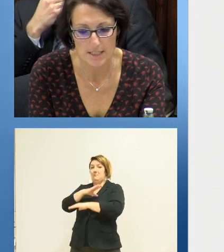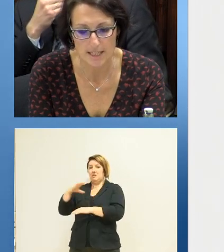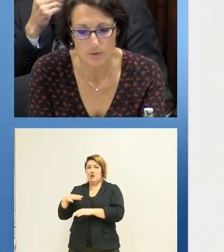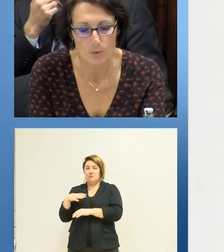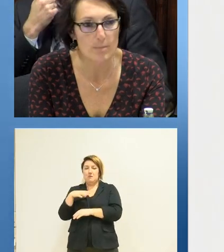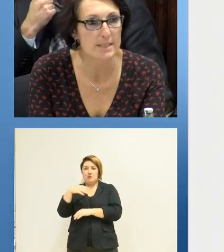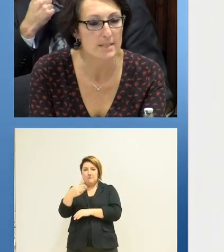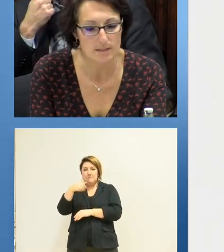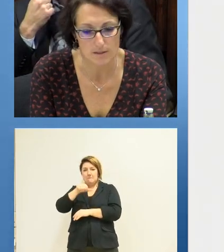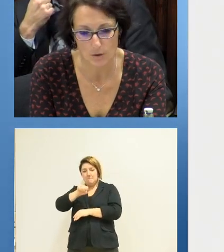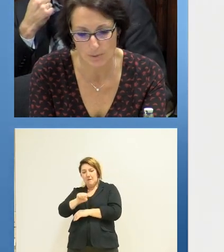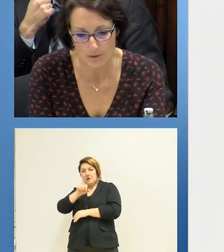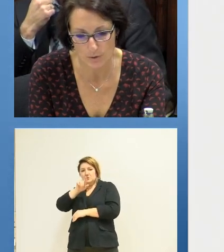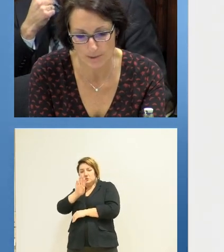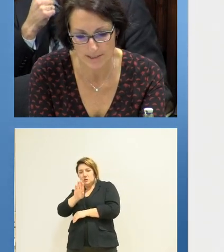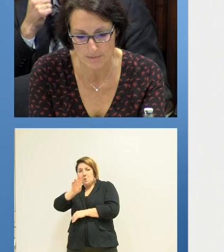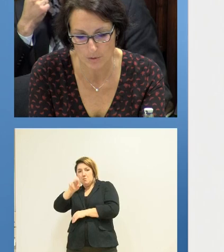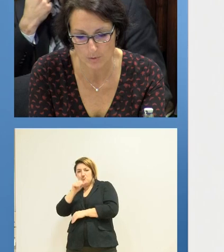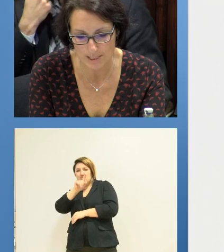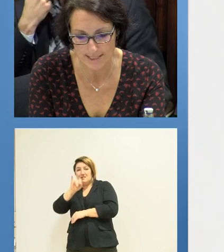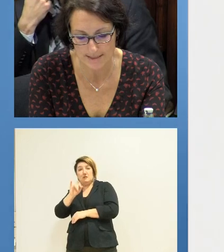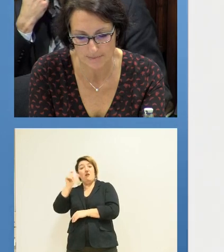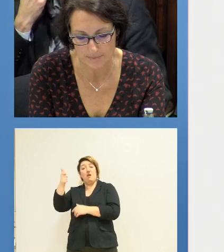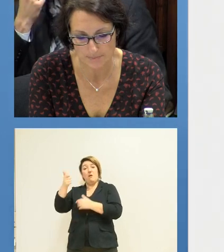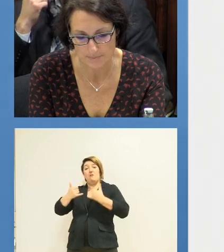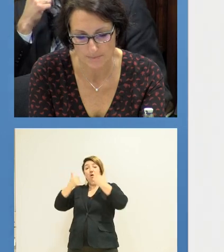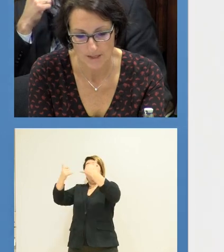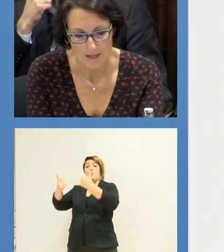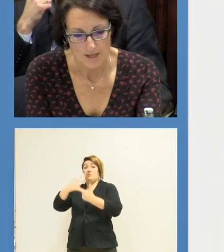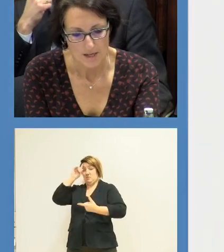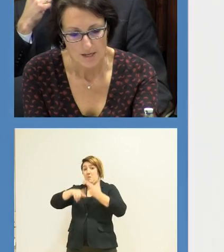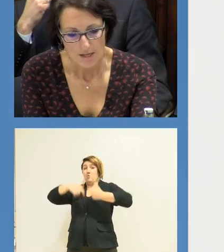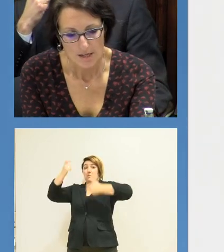architecte urbaniste grand prix de l'urbanisme en 2016